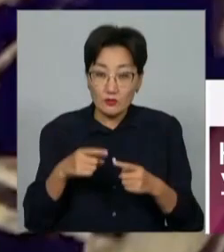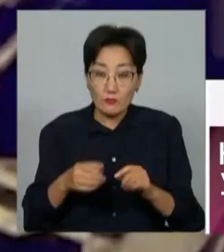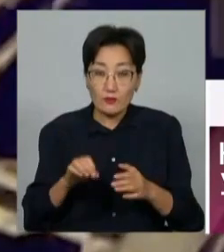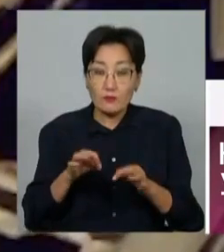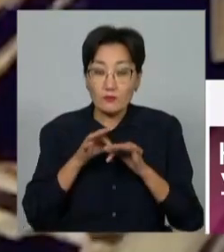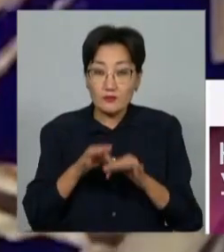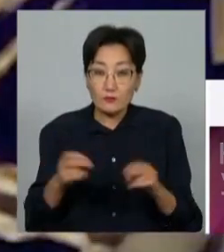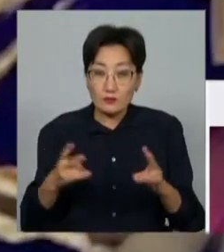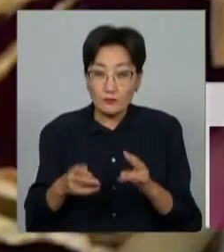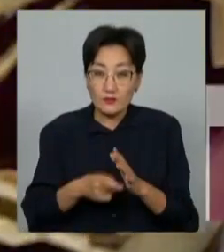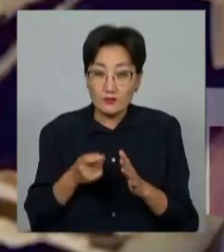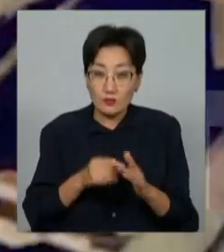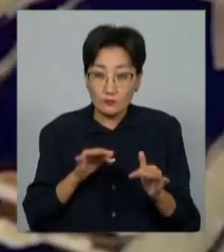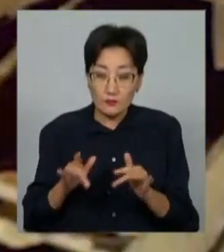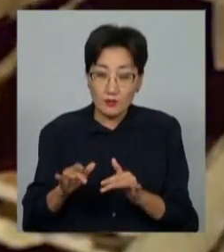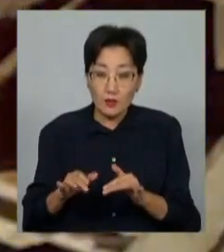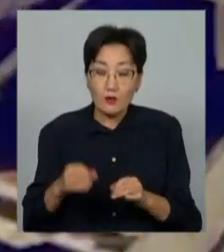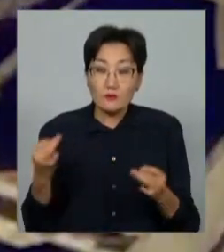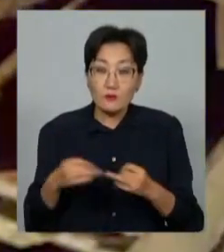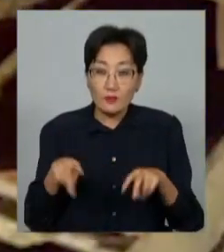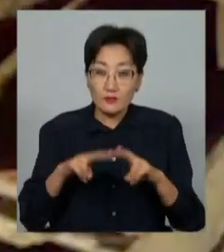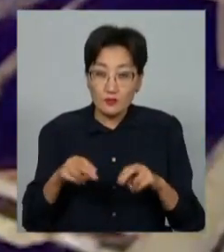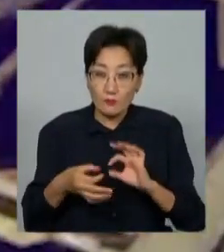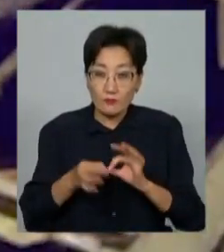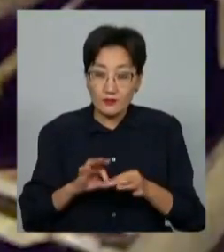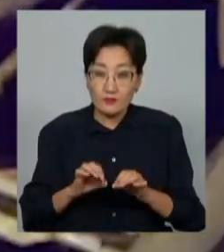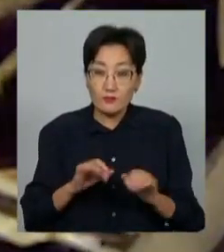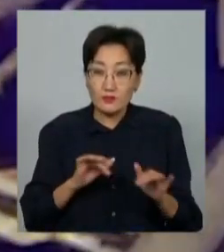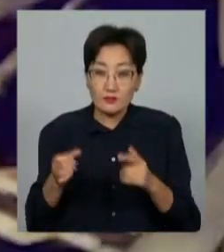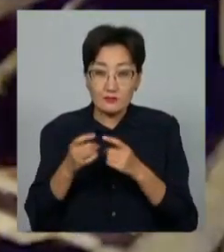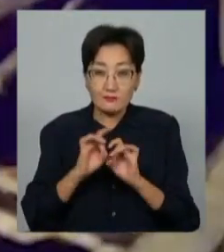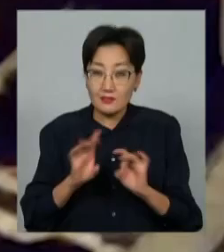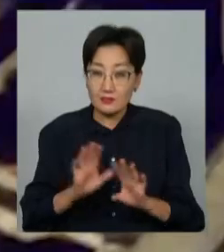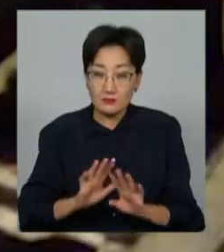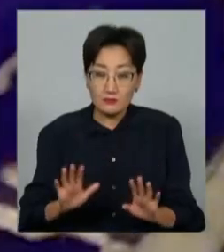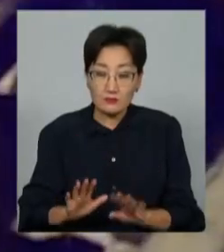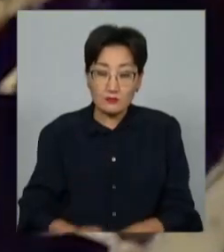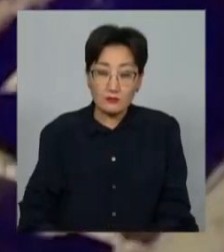назначен ряд необходимых экспертиз. В интересах следствия подробности дела не разглашаются.